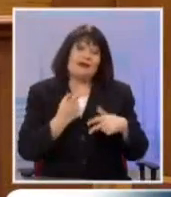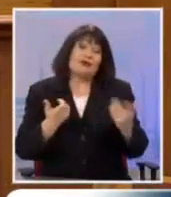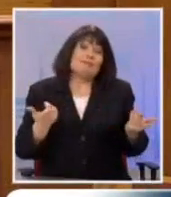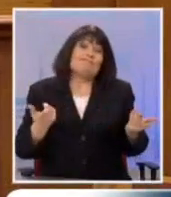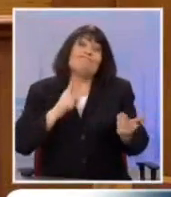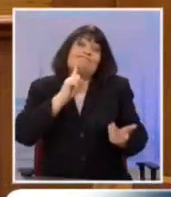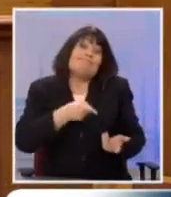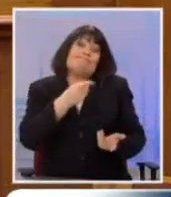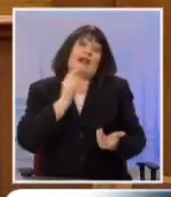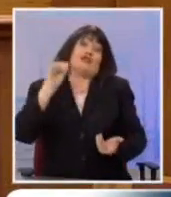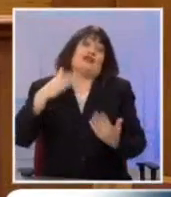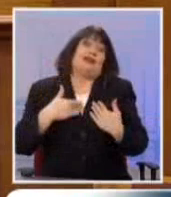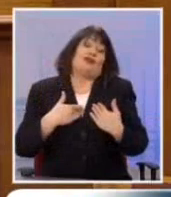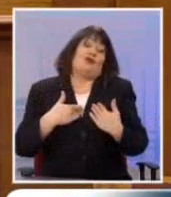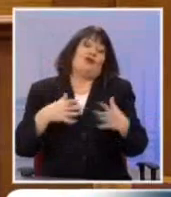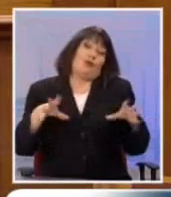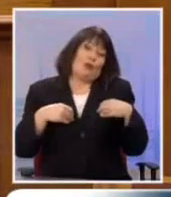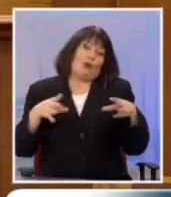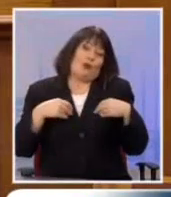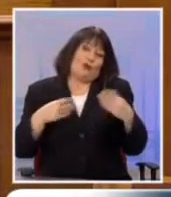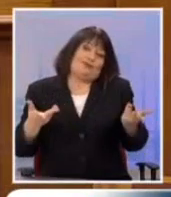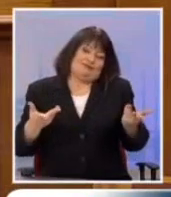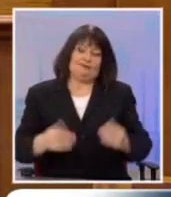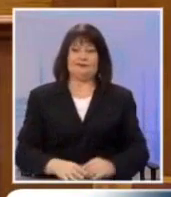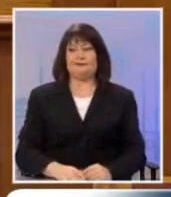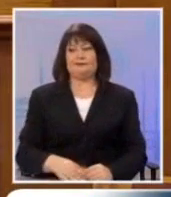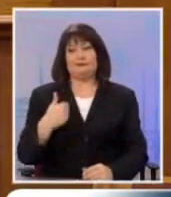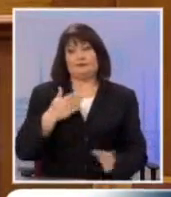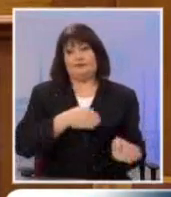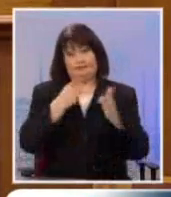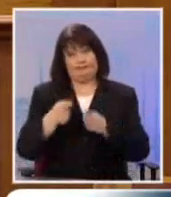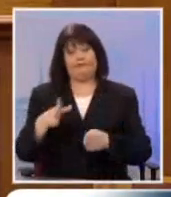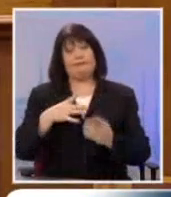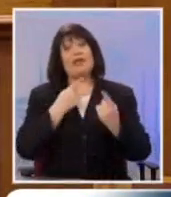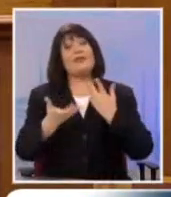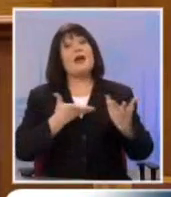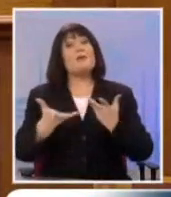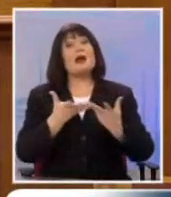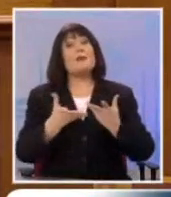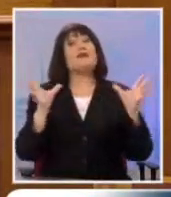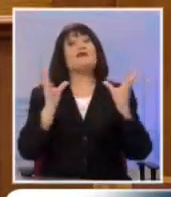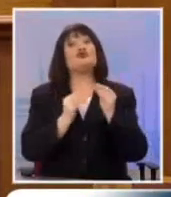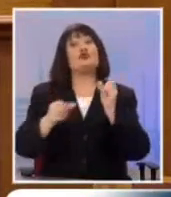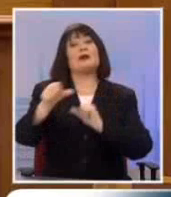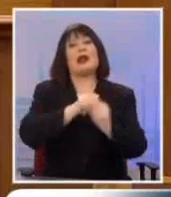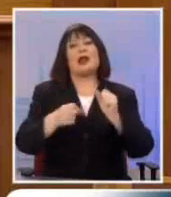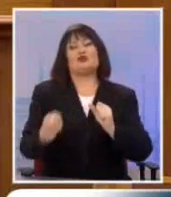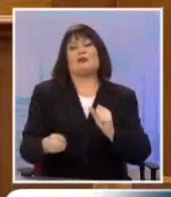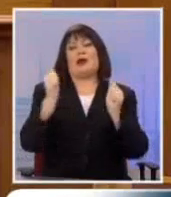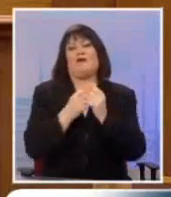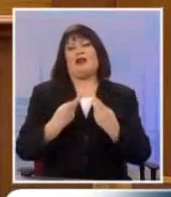ότι επιβάλλονται από το εξωτερικό και δεν τις θέλουν. Εμείς από την άλλη θέλουμε να διαπραγματευτούμε για να αλλάξουμε την